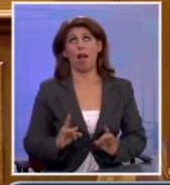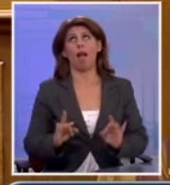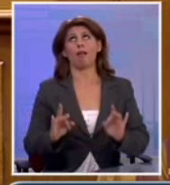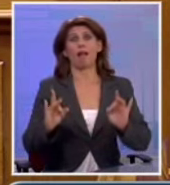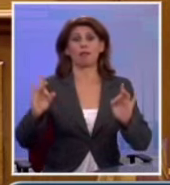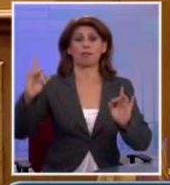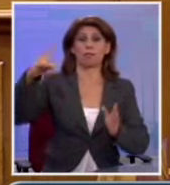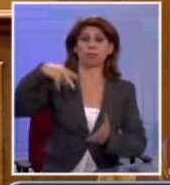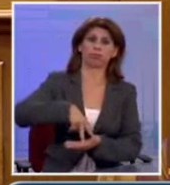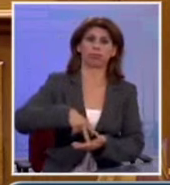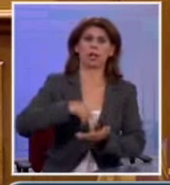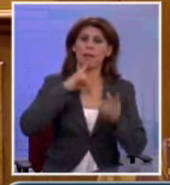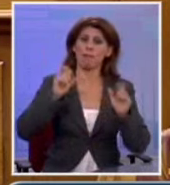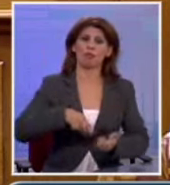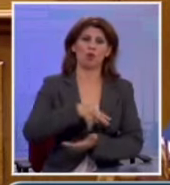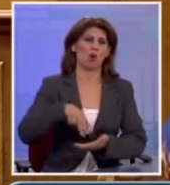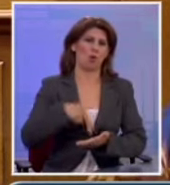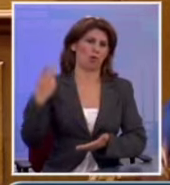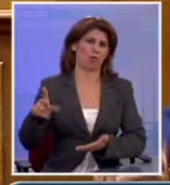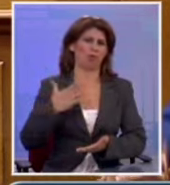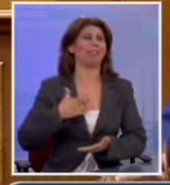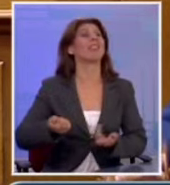επιβεβαιώσει το ρόλο του. Δεν θα γίνει όμως έτσι,